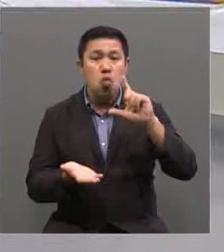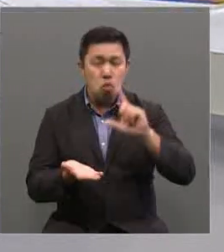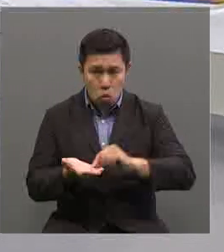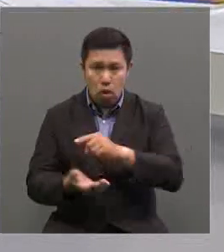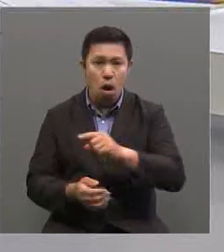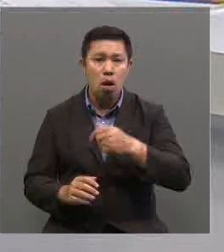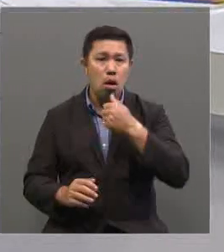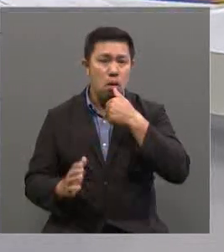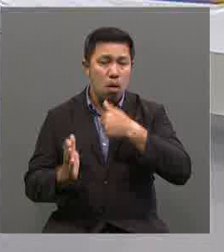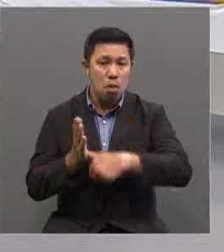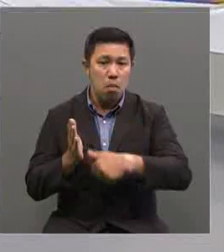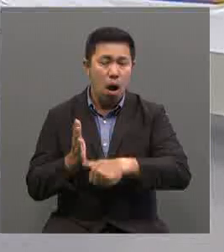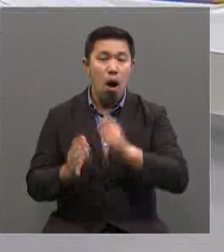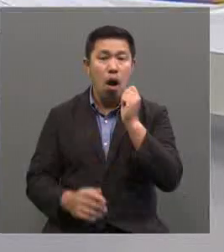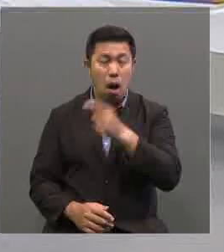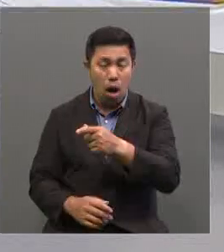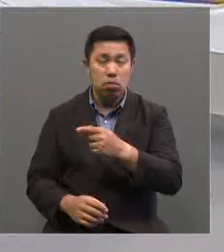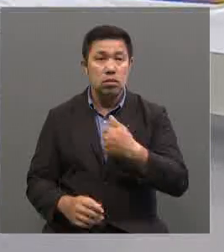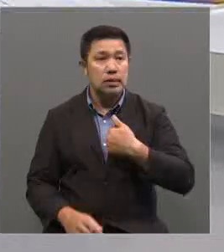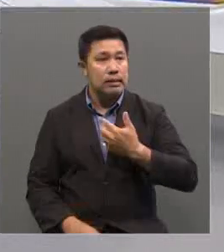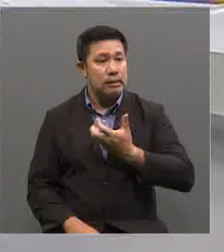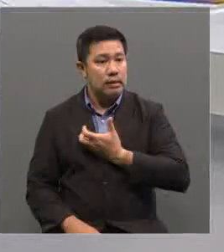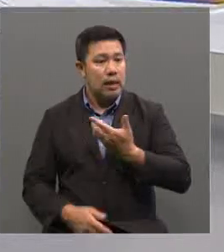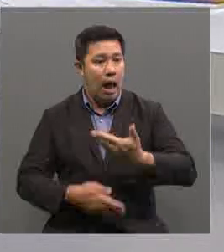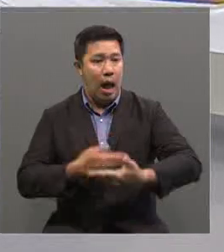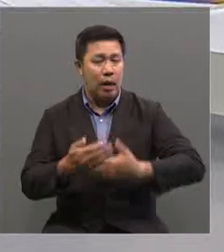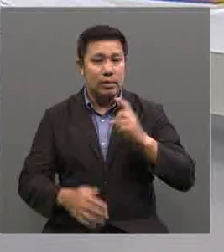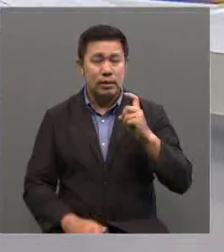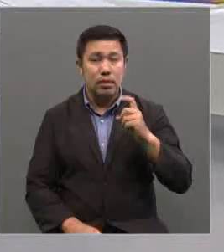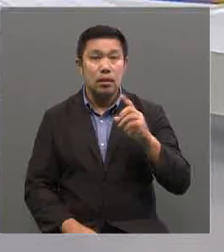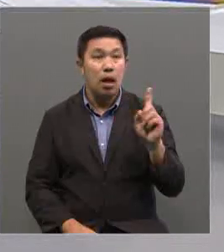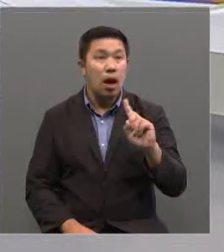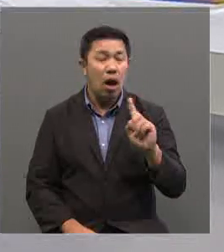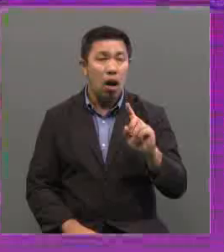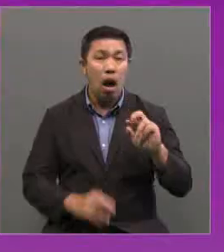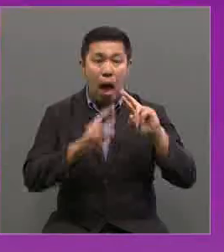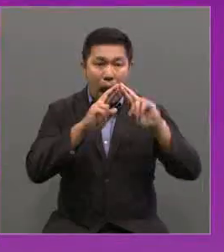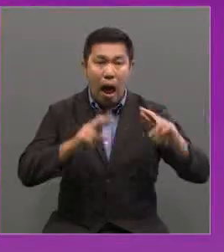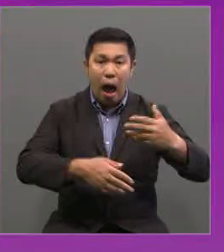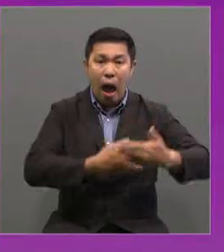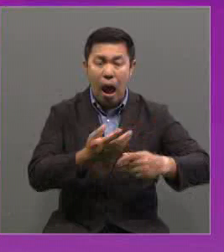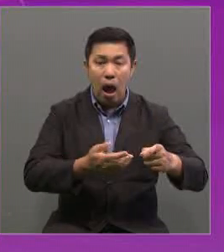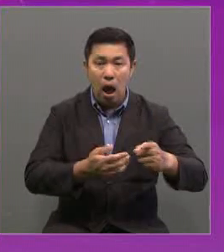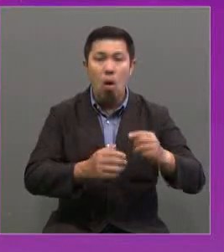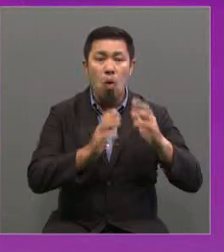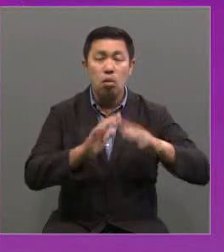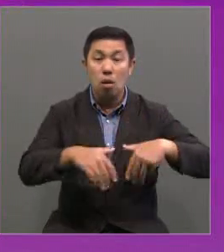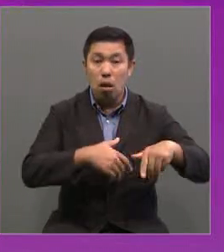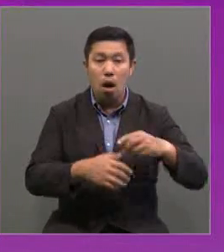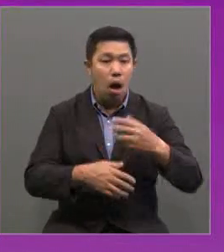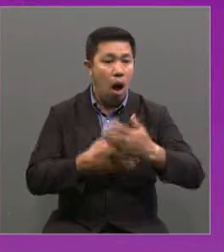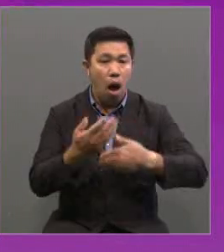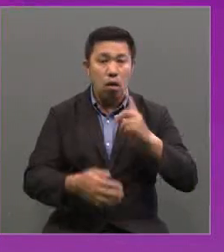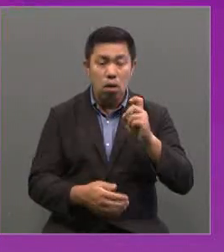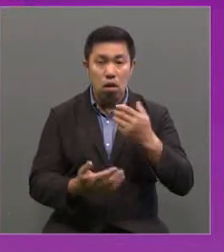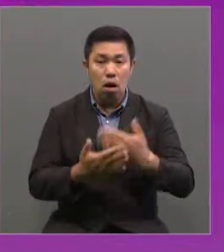เขาเสียภาษีเจ้าที่เขาทำอย่างถูกต้องเสียภาษีเนี่ยเขาขายไม่ได้ขายไม่ได้แล้วเป็นยังไงฮะร้านโชว์ห่วยต่างๆของชาวบ้านพอเขา